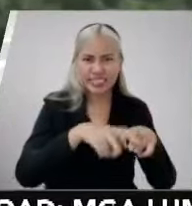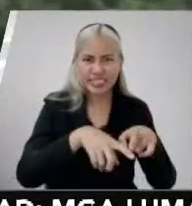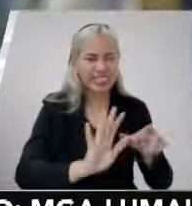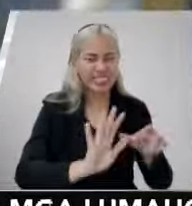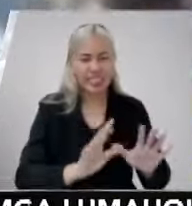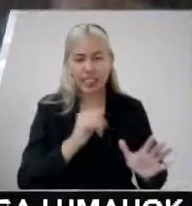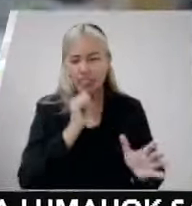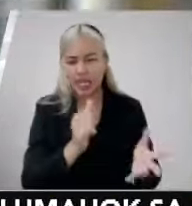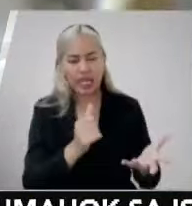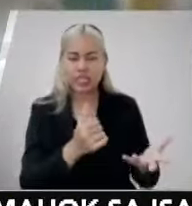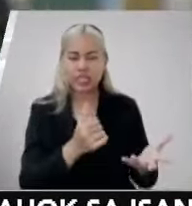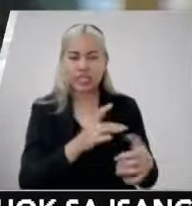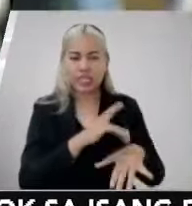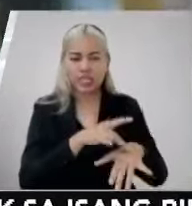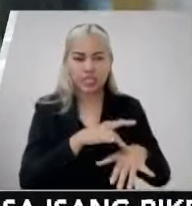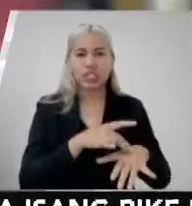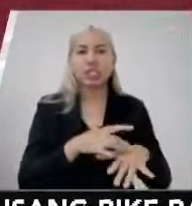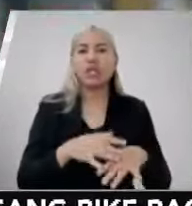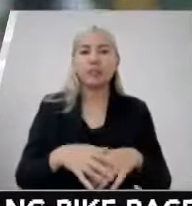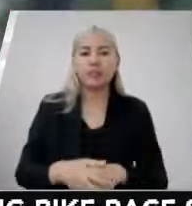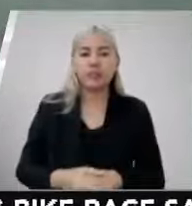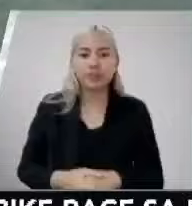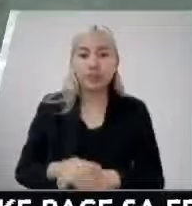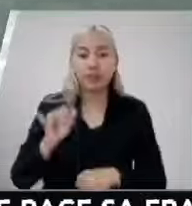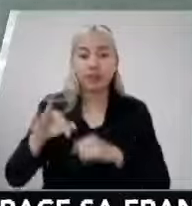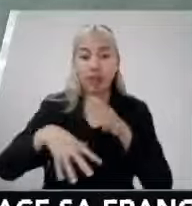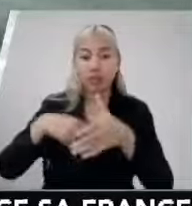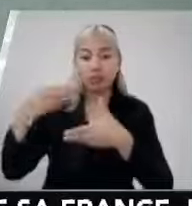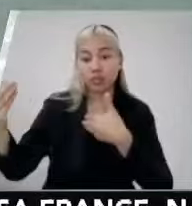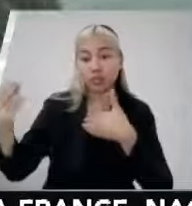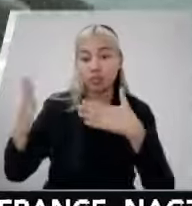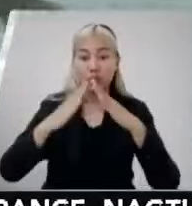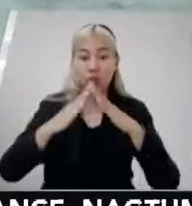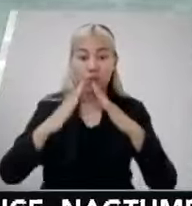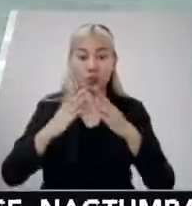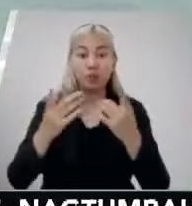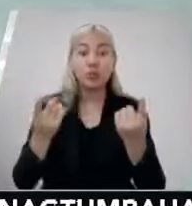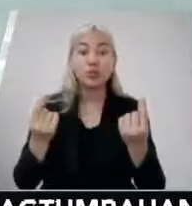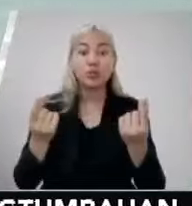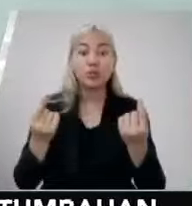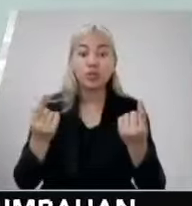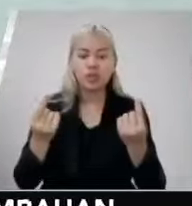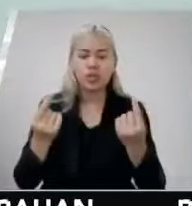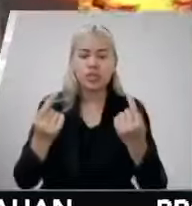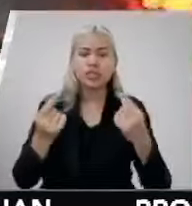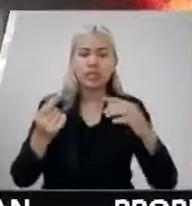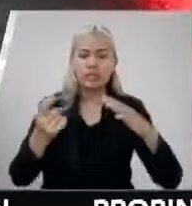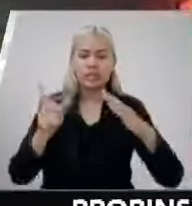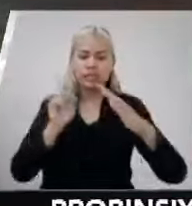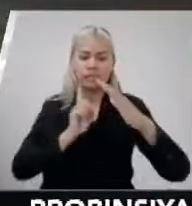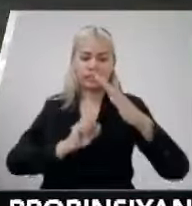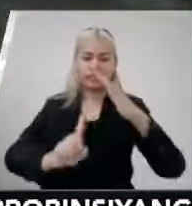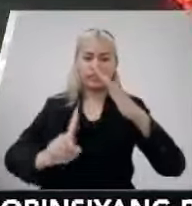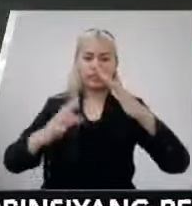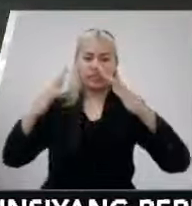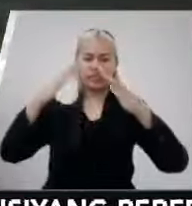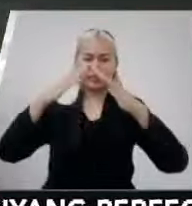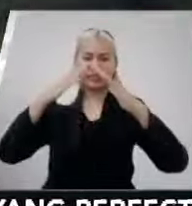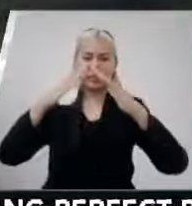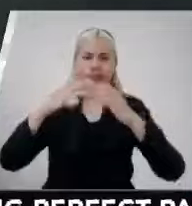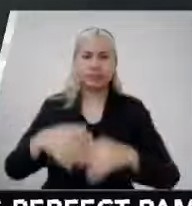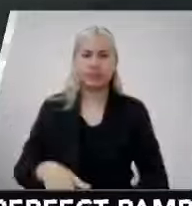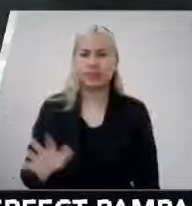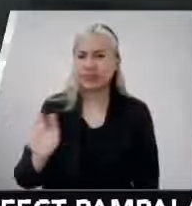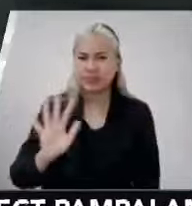kuryente kung nasa labas ng bahay o gusali sumilong sa pinakamalapit na bahay o gusali iwasang sumakay sa mga